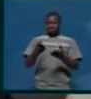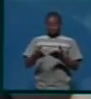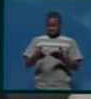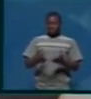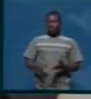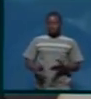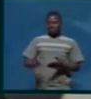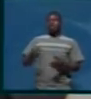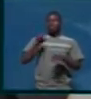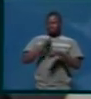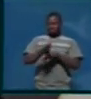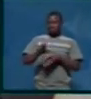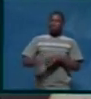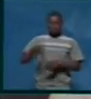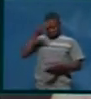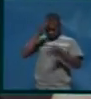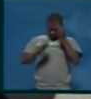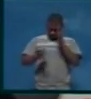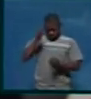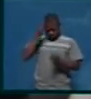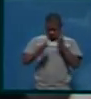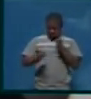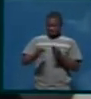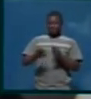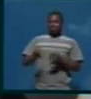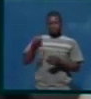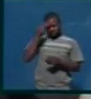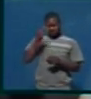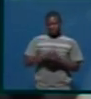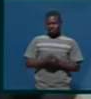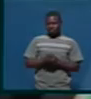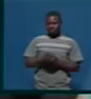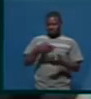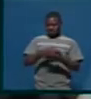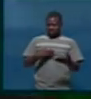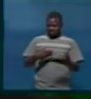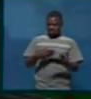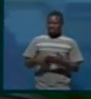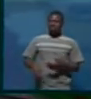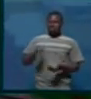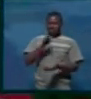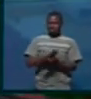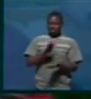avant son opérationnalisation. Alors, ce document va permettre donc